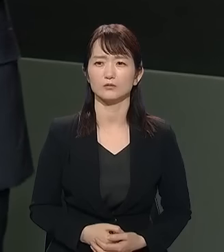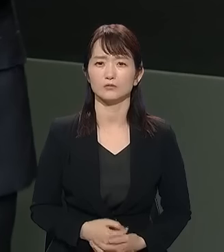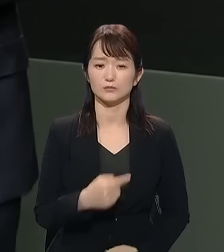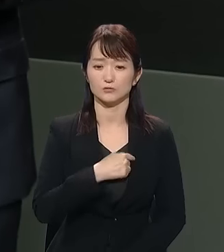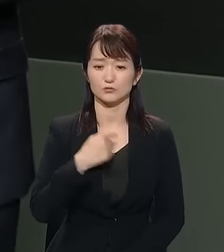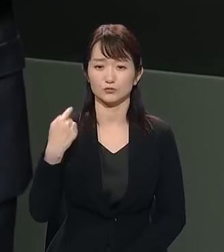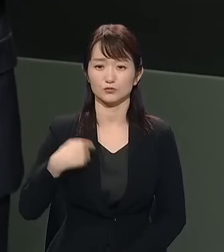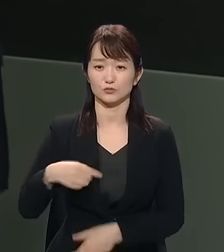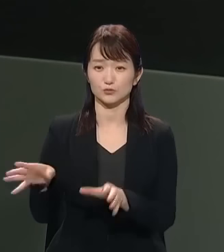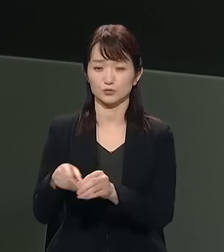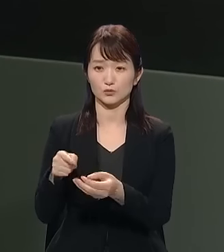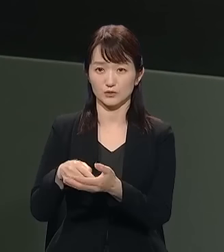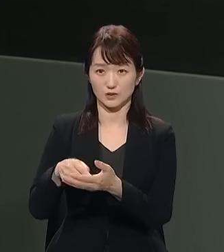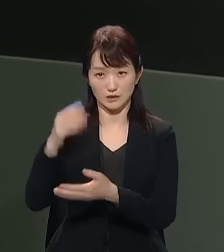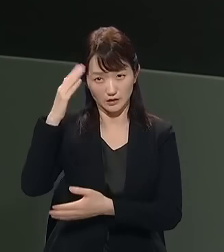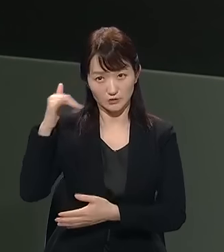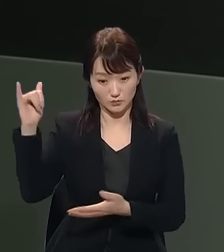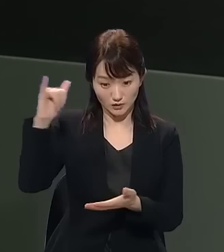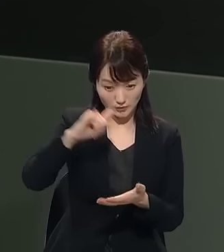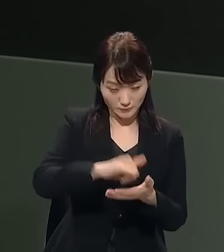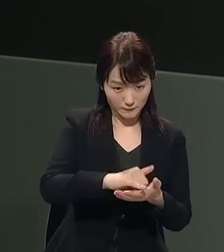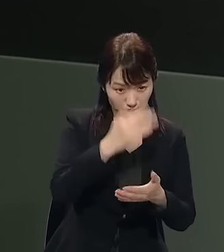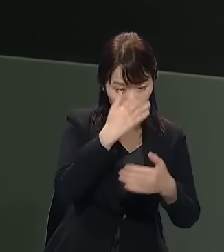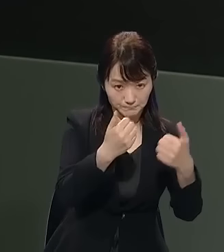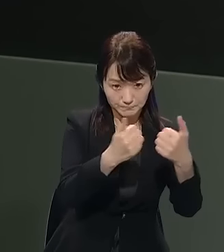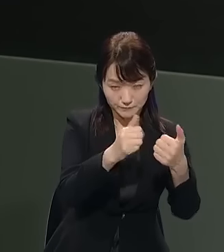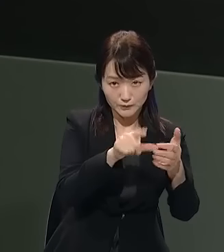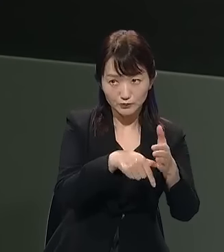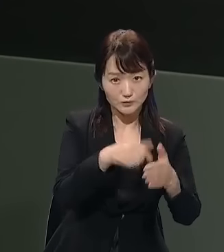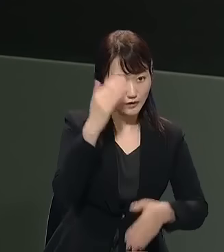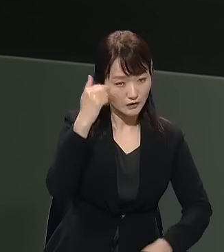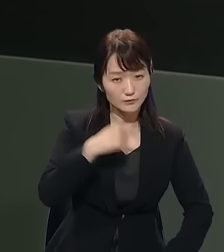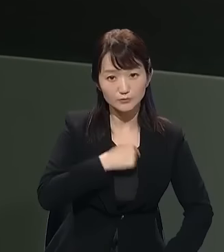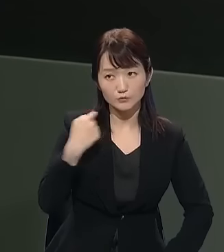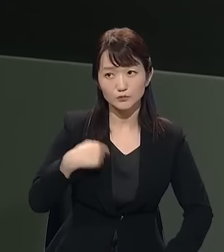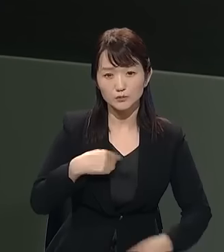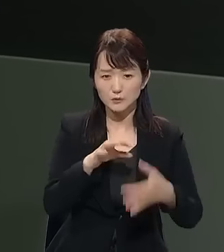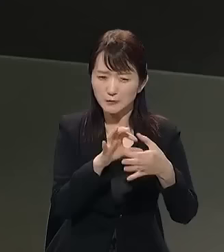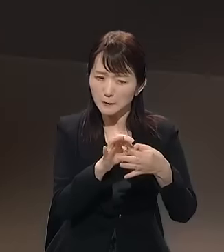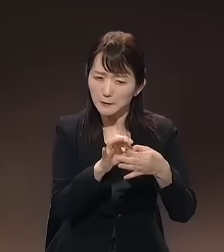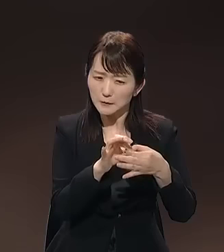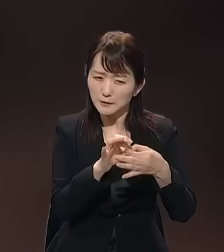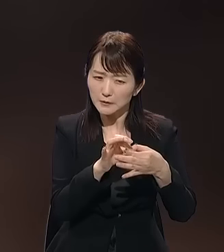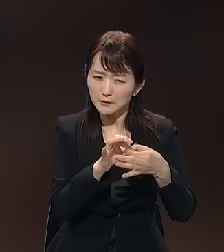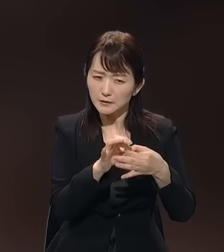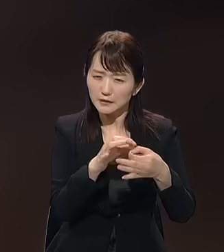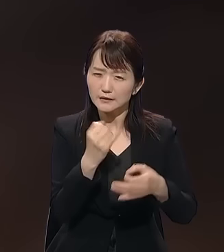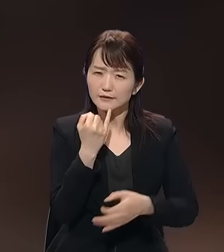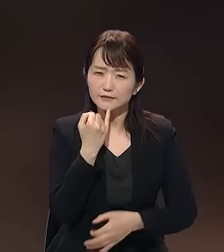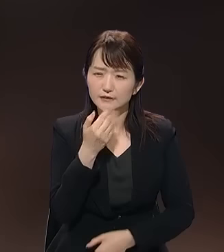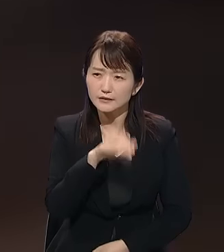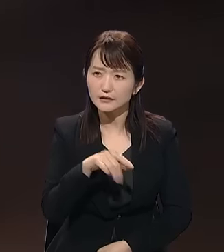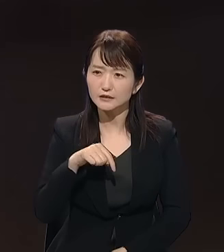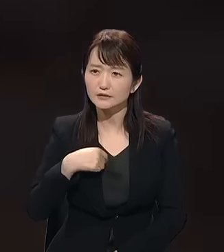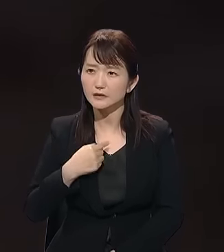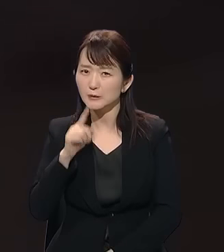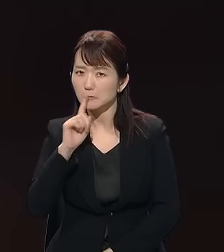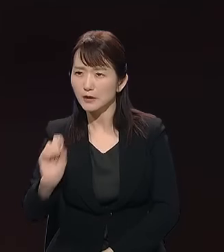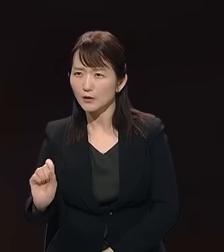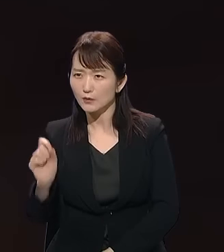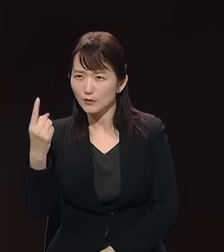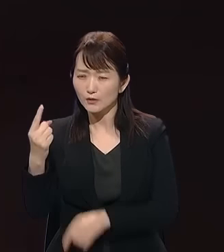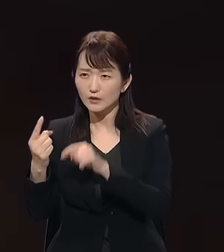총리가 한국 와서 상담하면서 한중관계가 약간 조금 그래도 나아질 타이밍이었는데 자기 발언 때문에